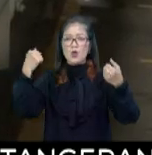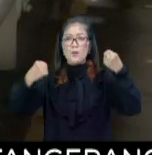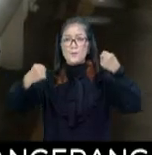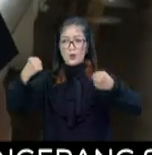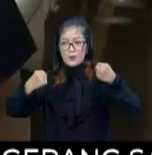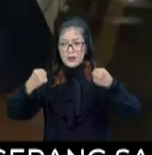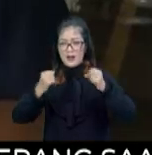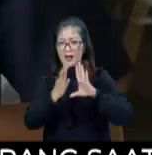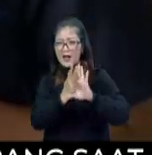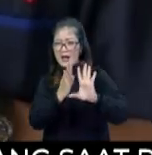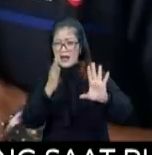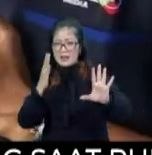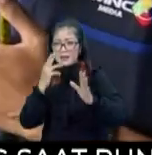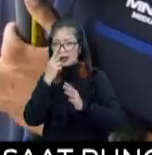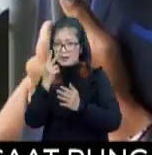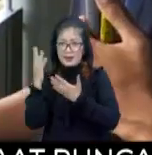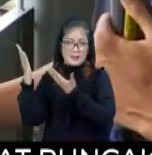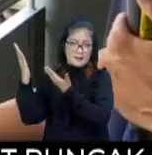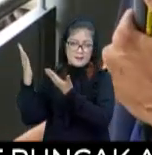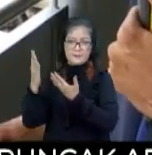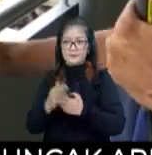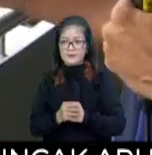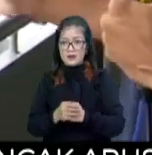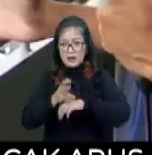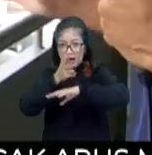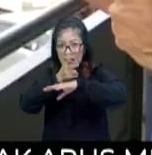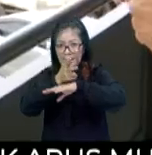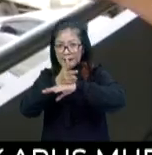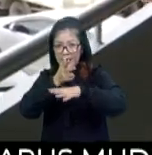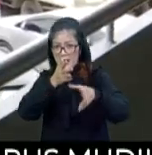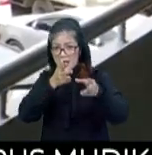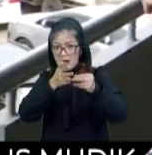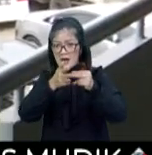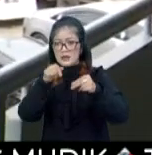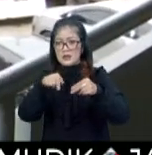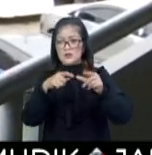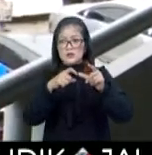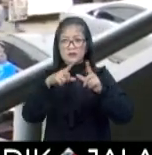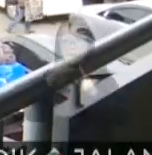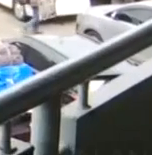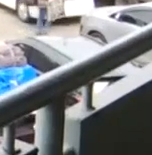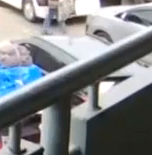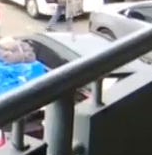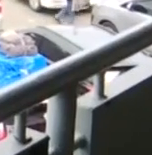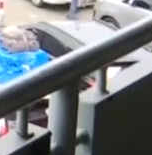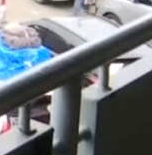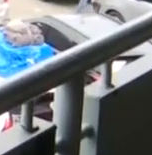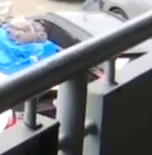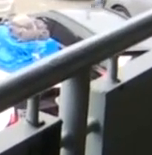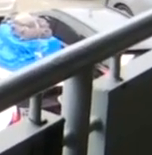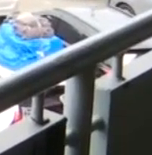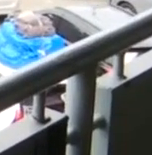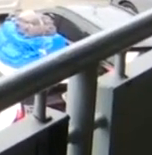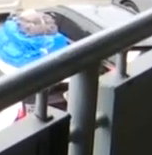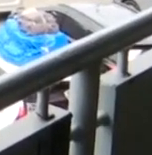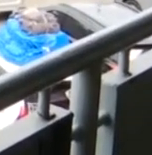ini dapat kami tunjukkan kepada Anda, juru kamera kami Septian Bayu akan menunjukkan bahwa inilah antrian kendaraan mobil yang akan masuk ke lambung kapal, di mana ini